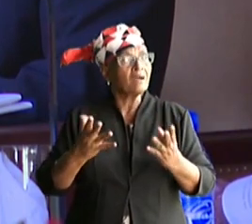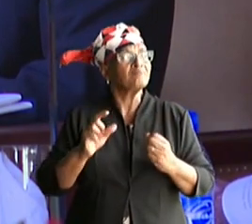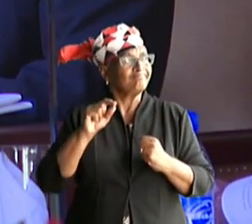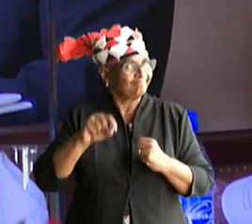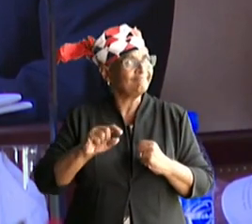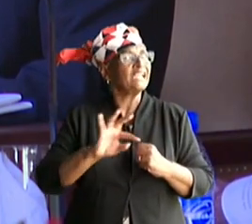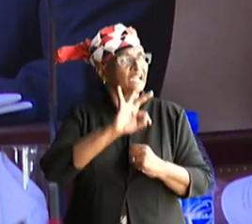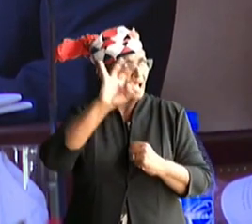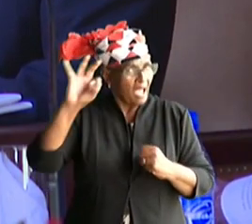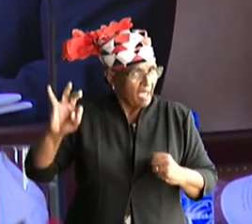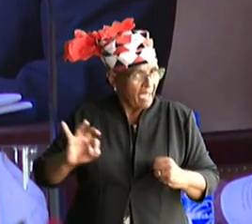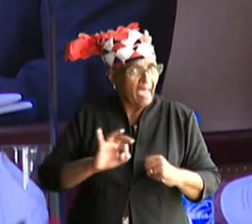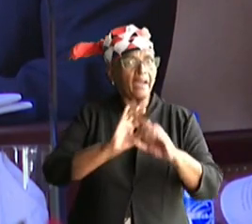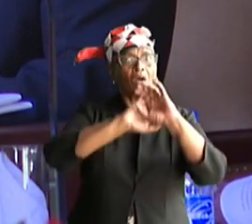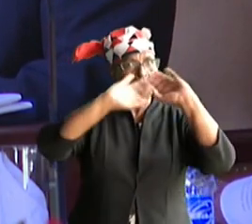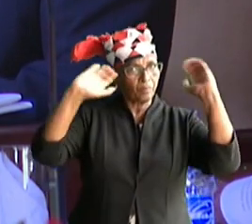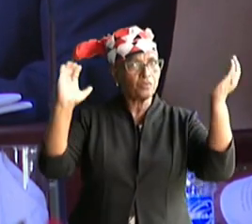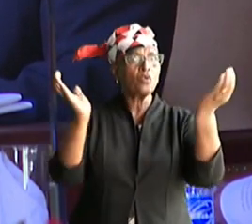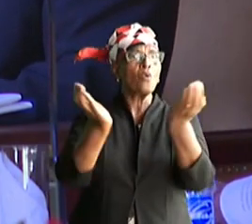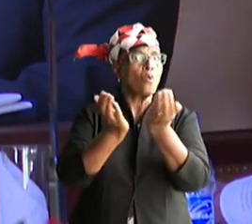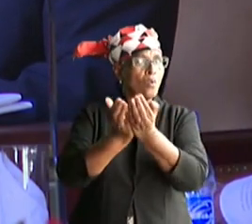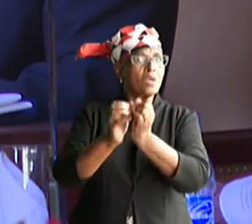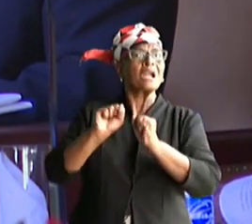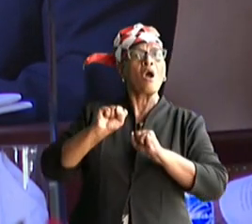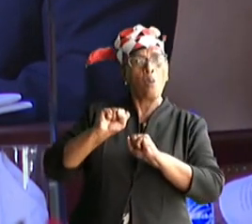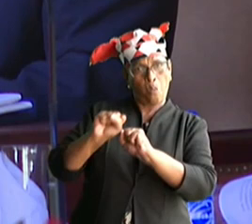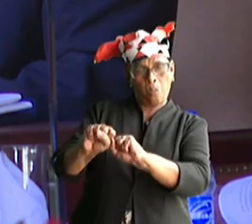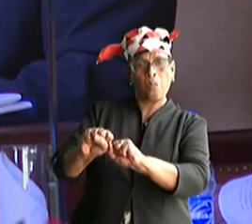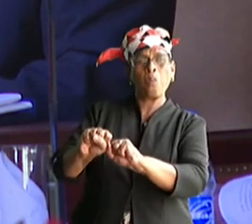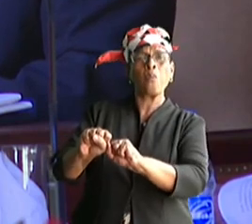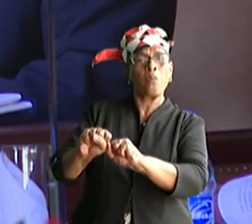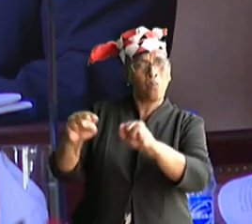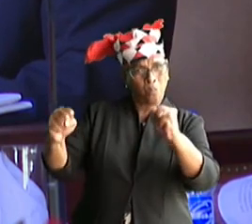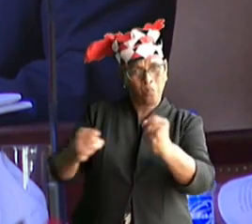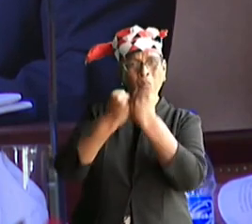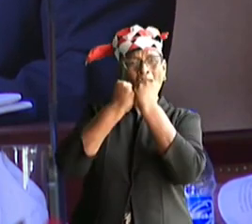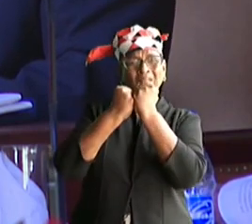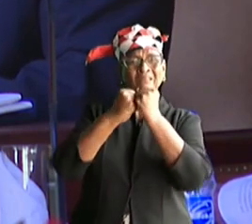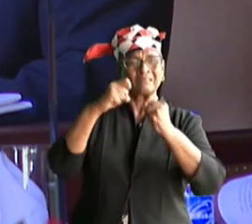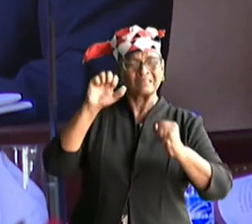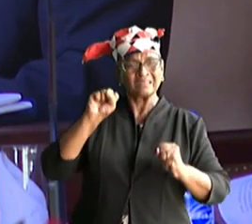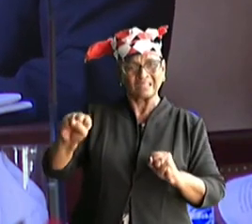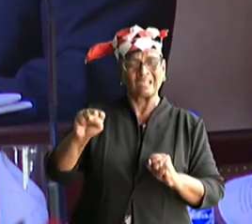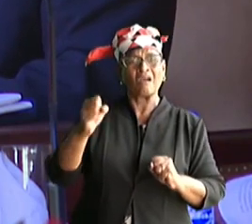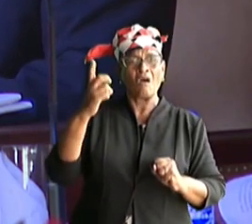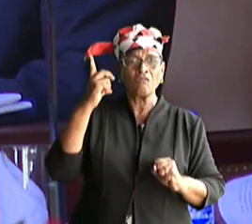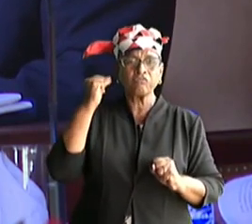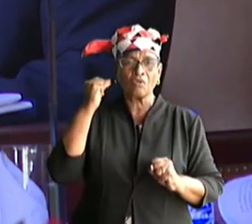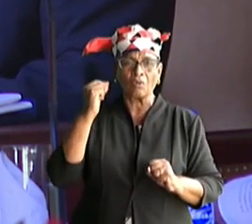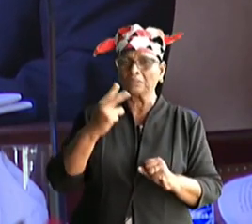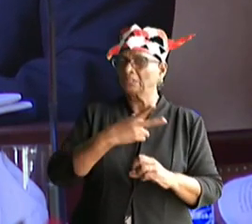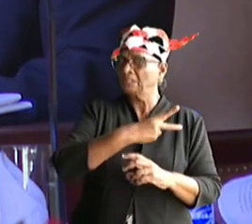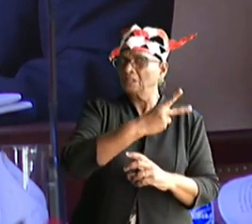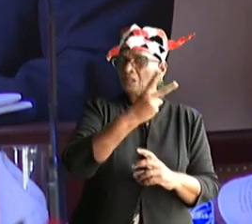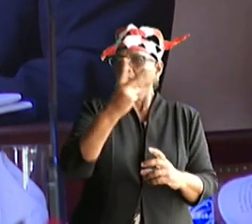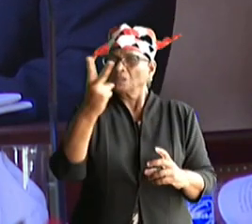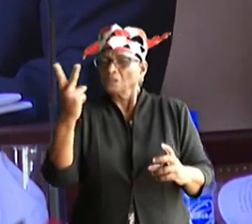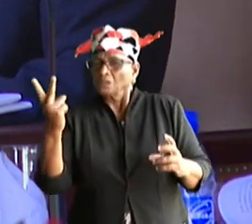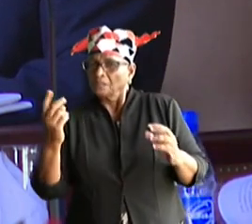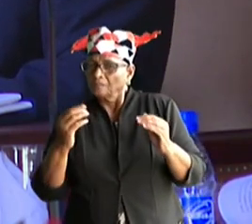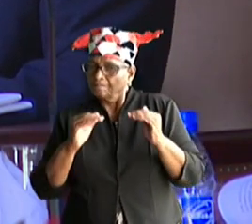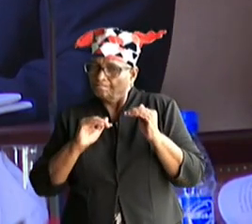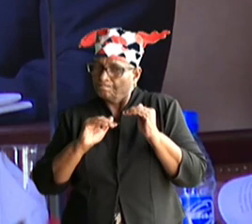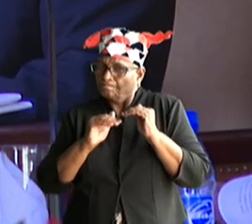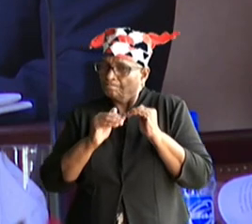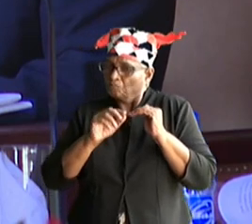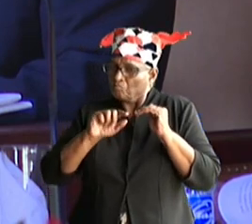dit wereldwijd probleem. Geweld tegen vrouwen manifesteert zich steeds vaker als een subtiele